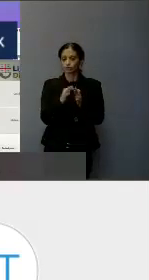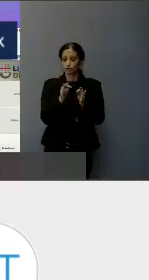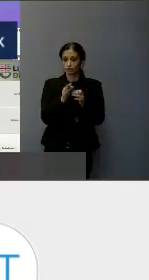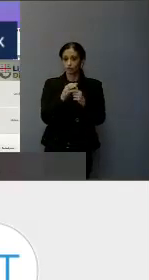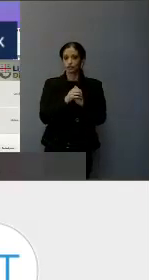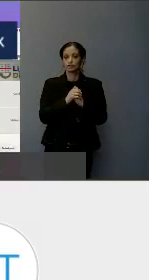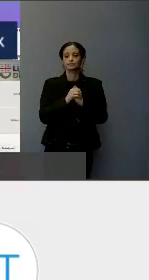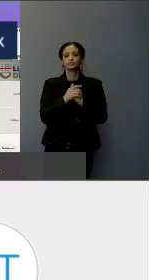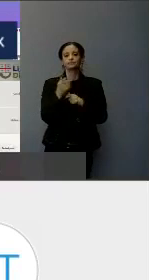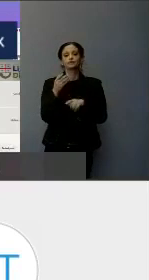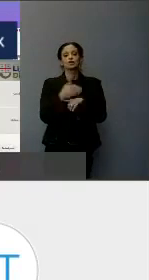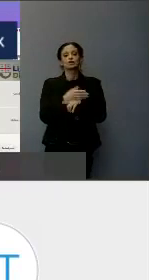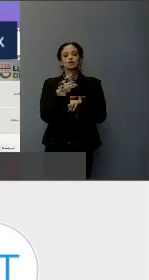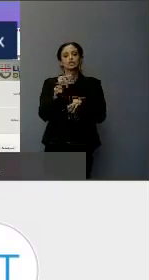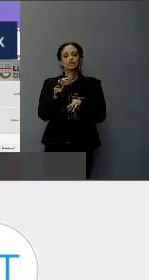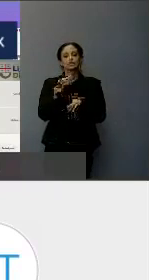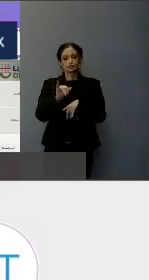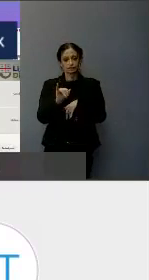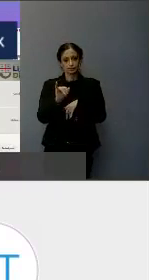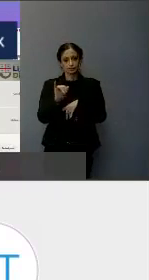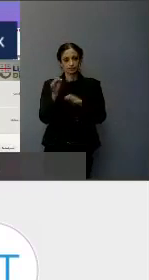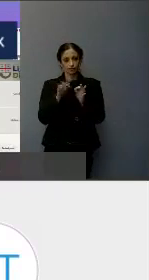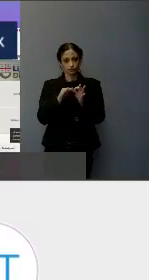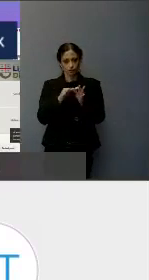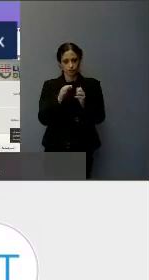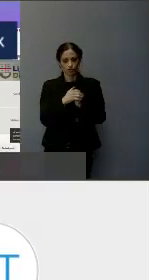consigliere latini favorevole